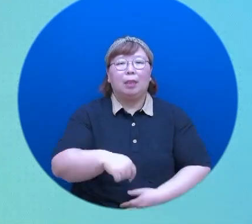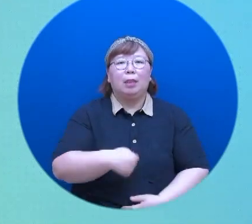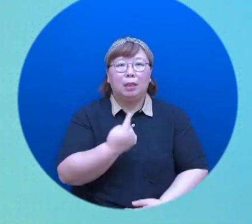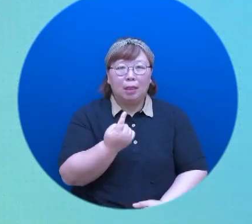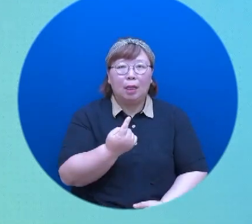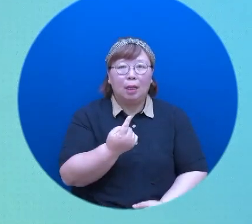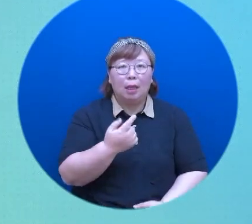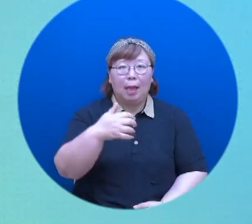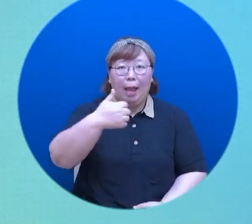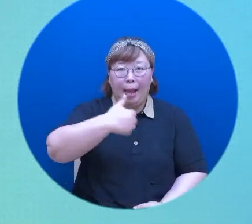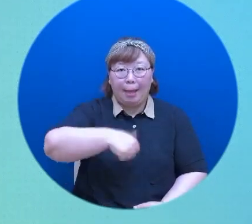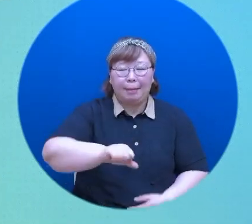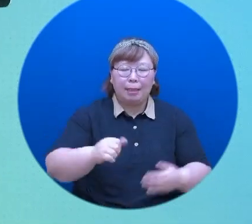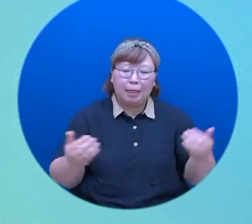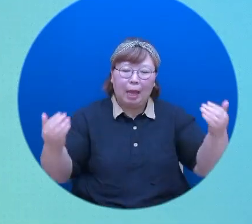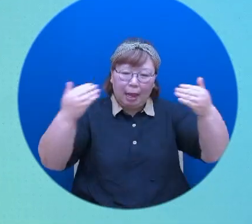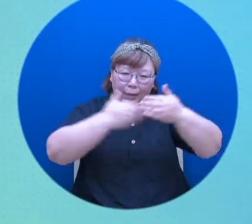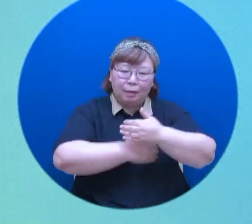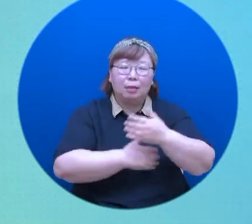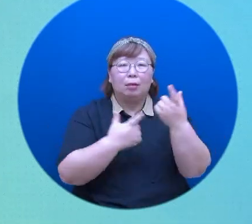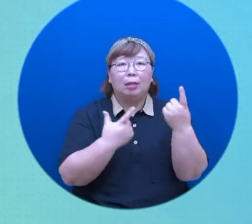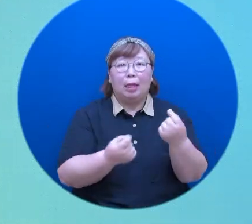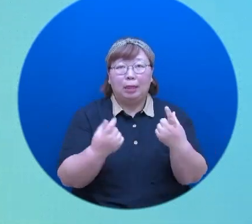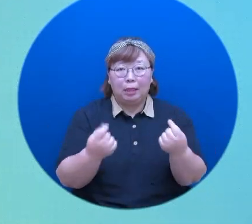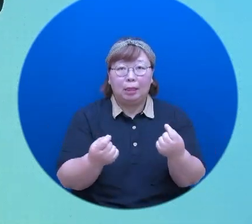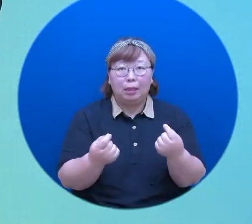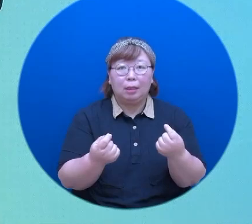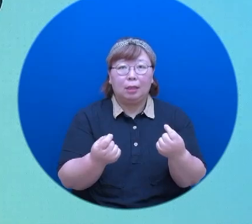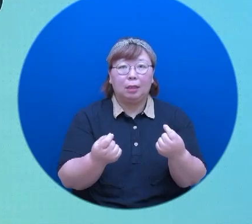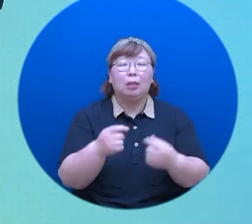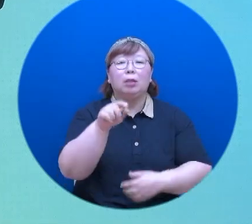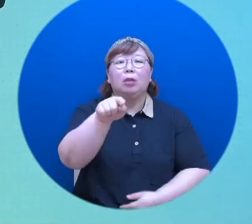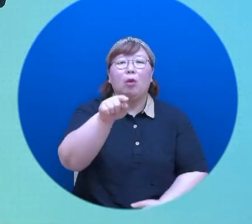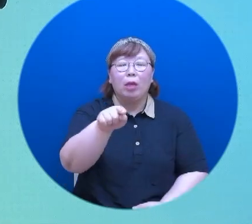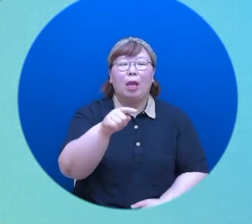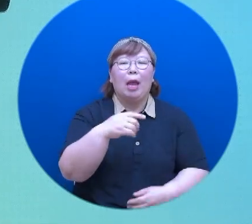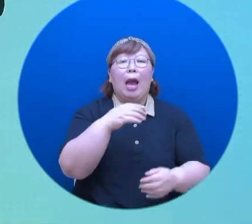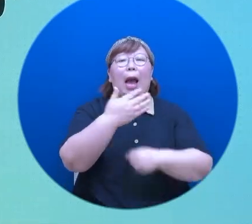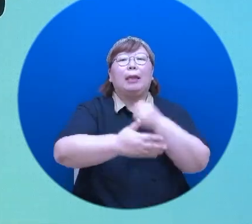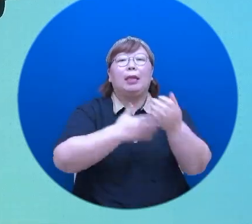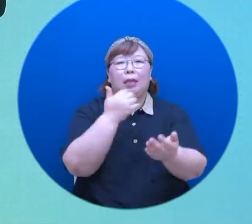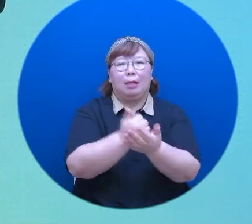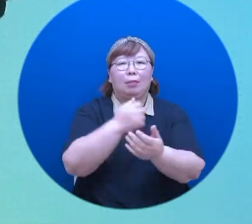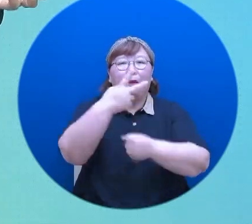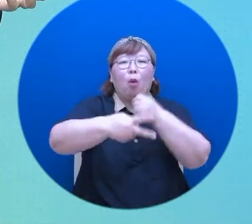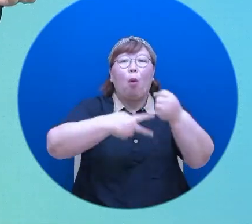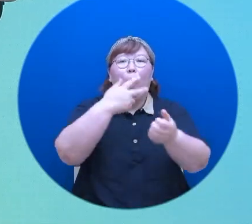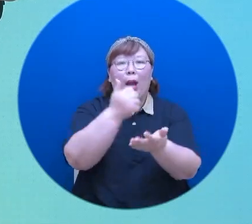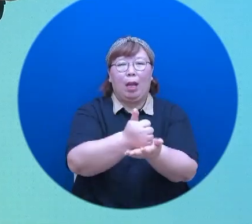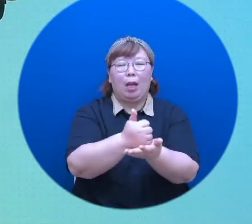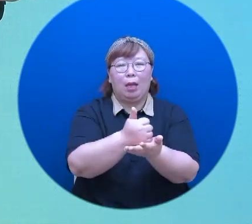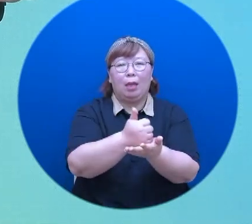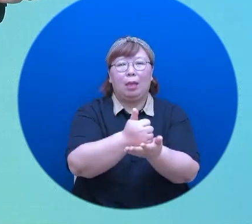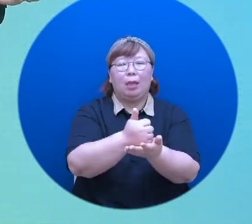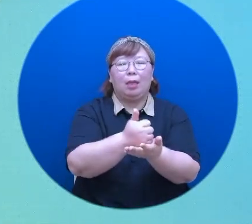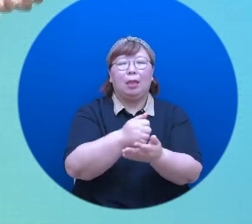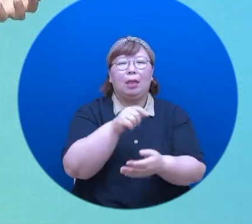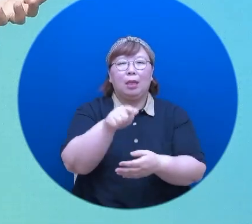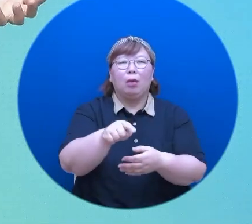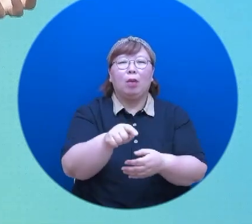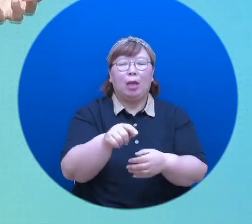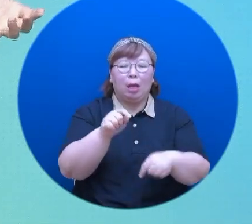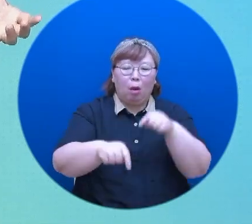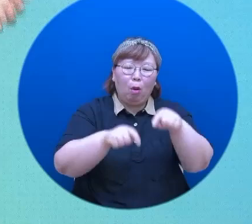자기의 아들을 아는 것 같이 너희의 하나님 여호와께서 너희가 걸어온 이